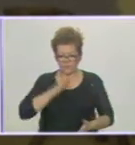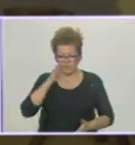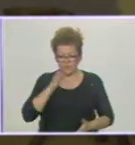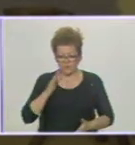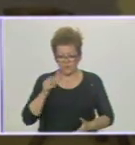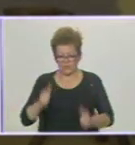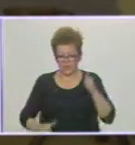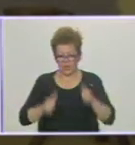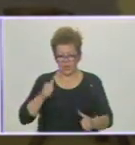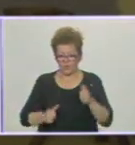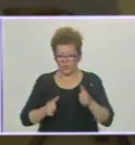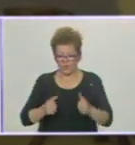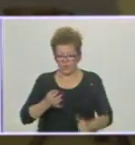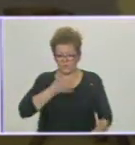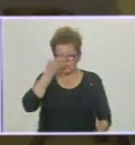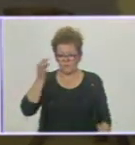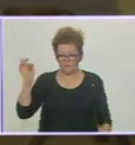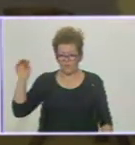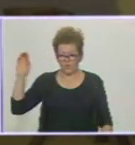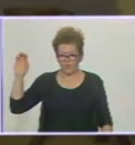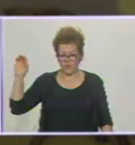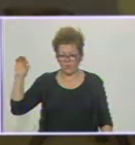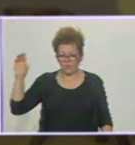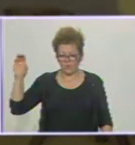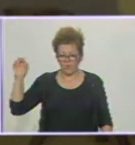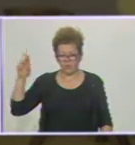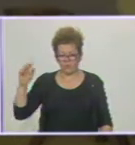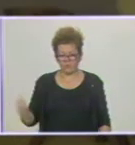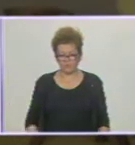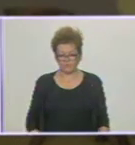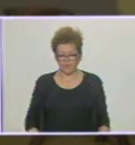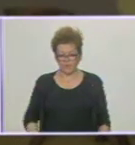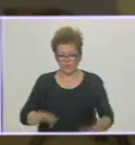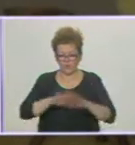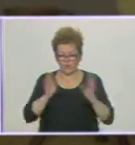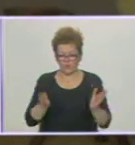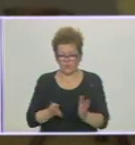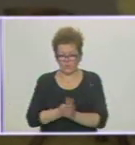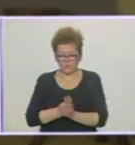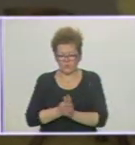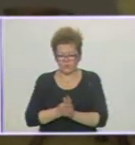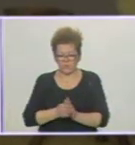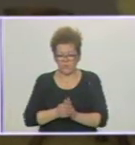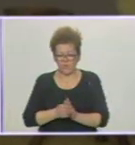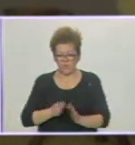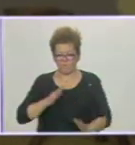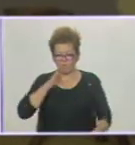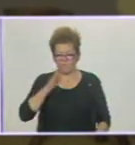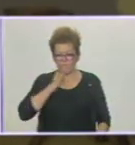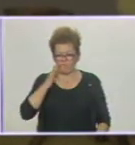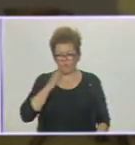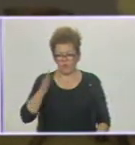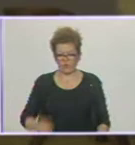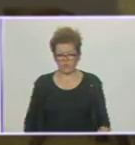înseamnă folclor, că folclorul nu înseamnă numai cântec popular și că tot ce ține de spiritualitatea acestui popor